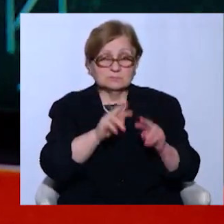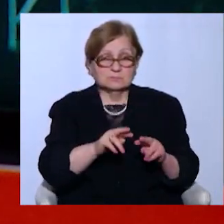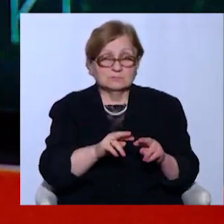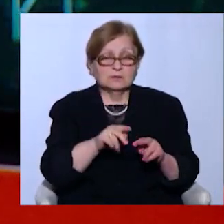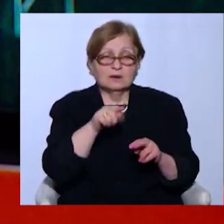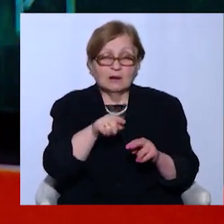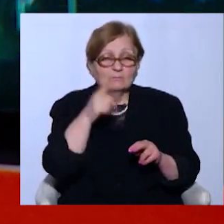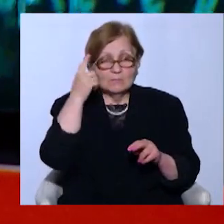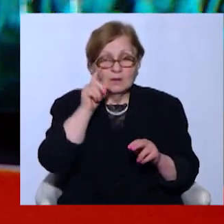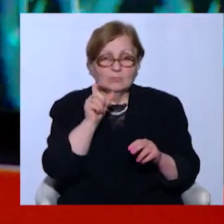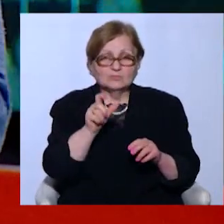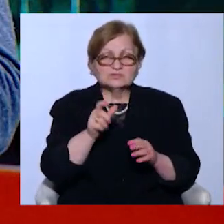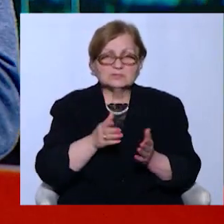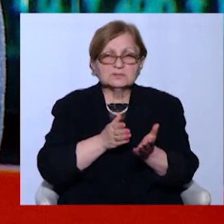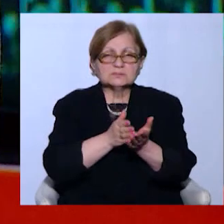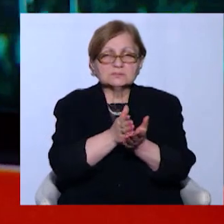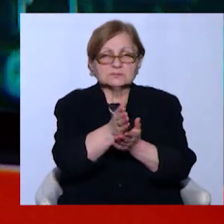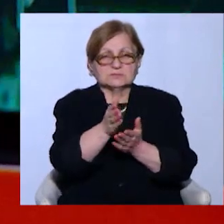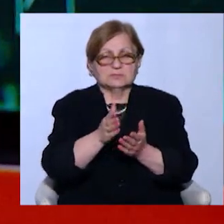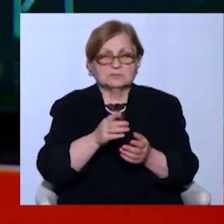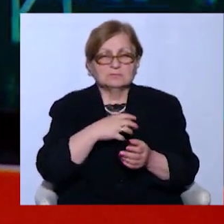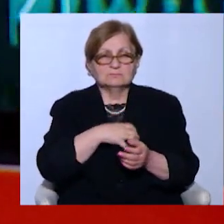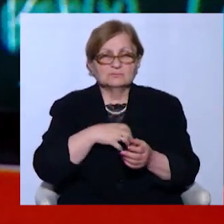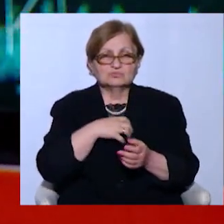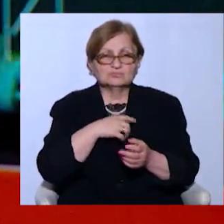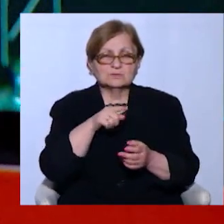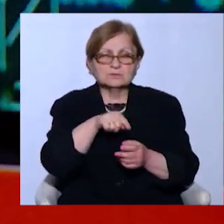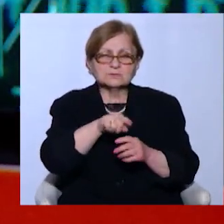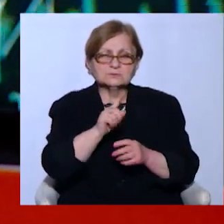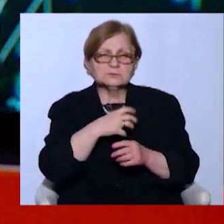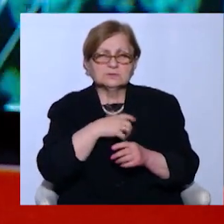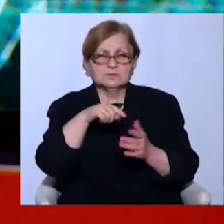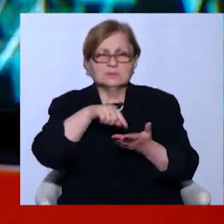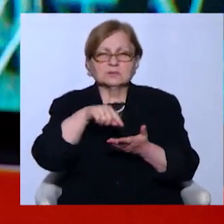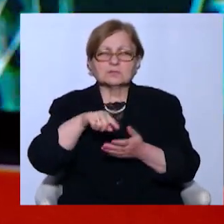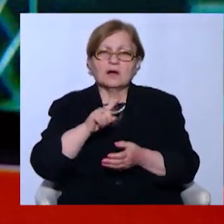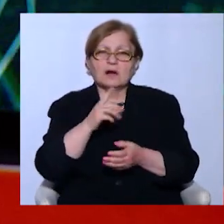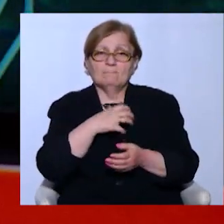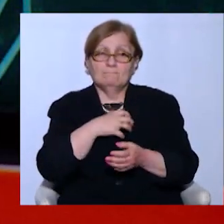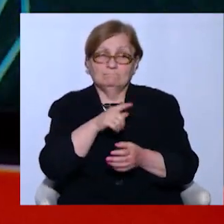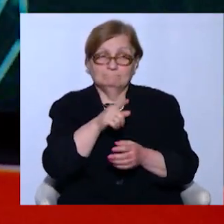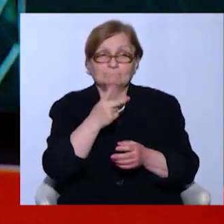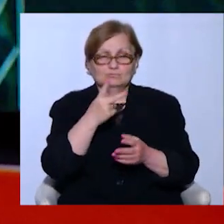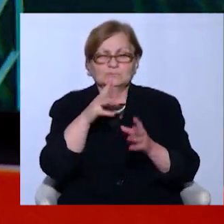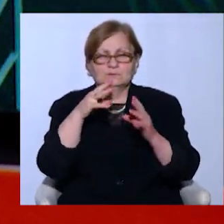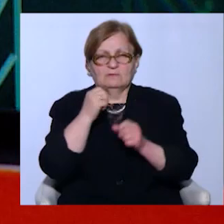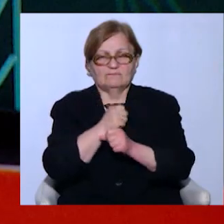ამ ამოცანების ამოხსნის გზებს. მნიშვნელოვანი ასპექტები და მომენტები იქნება გამოყენებული